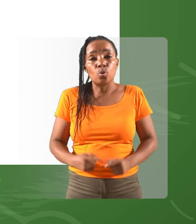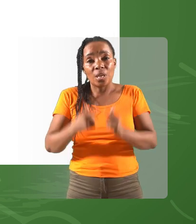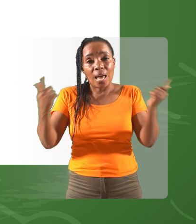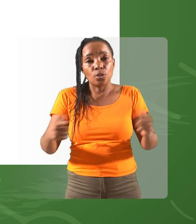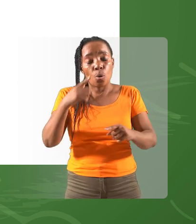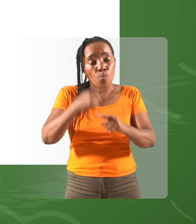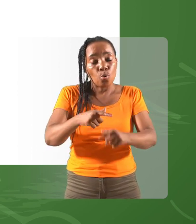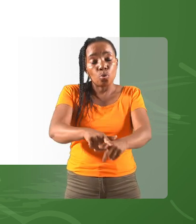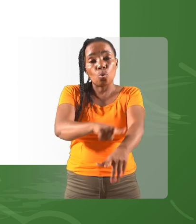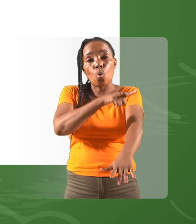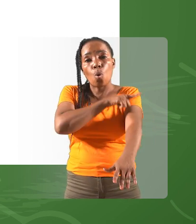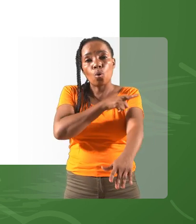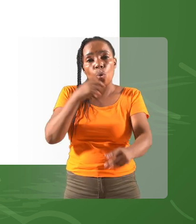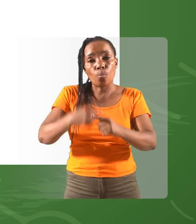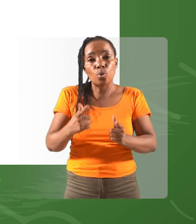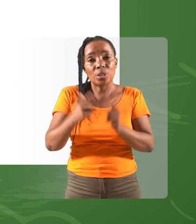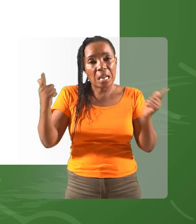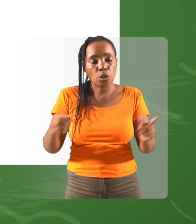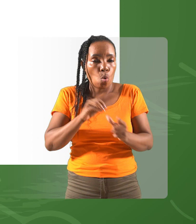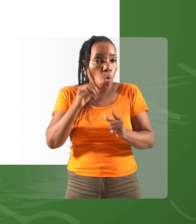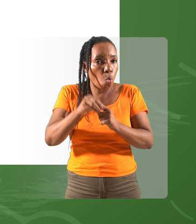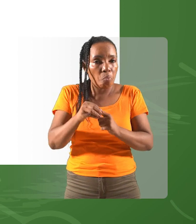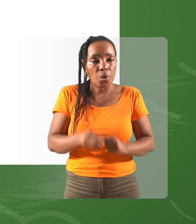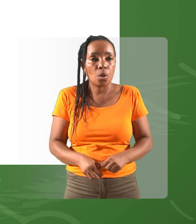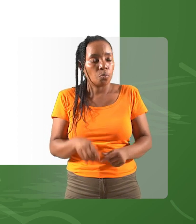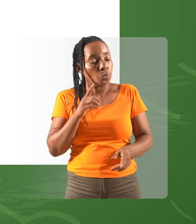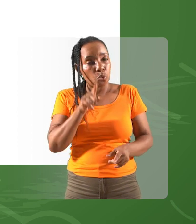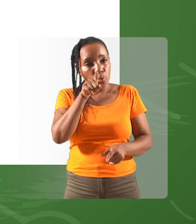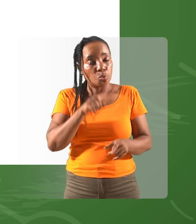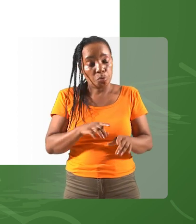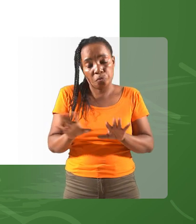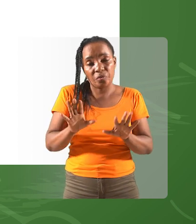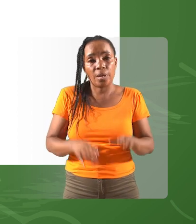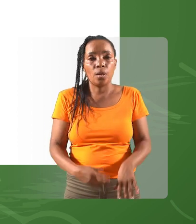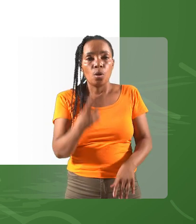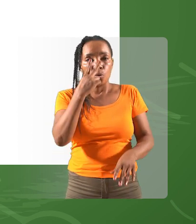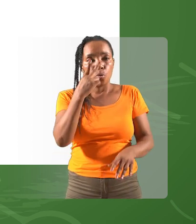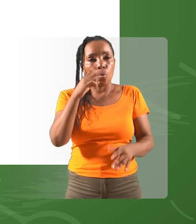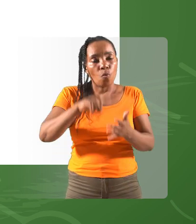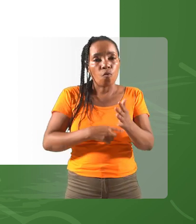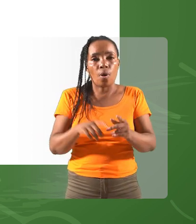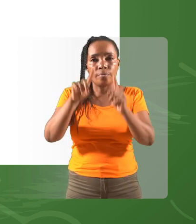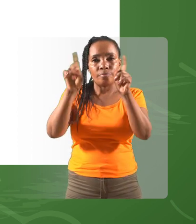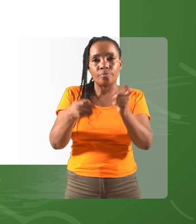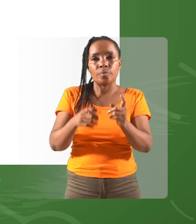2 fois, entre parenthèses, longueur plus largeur.